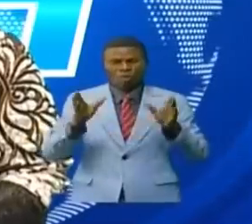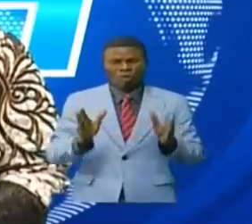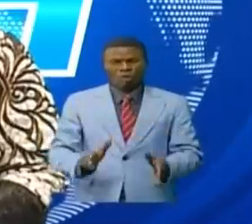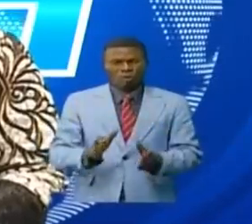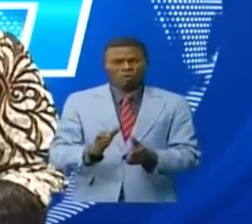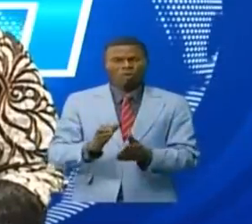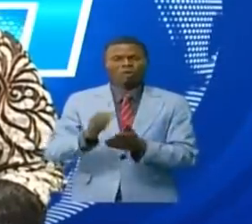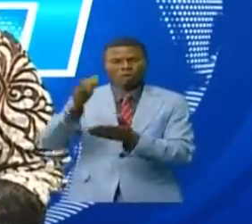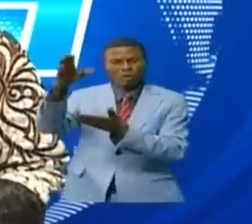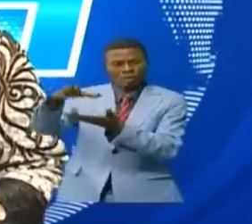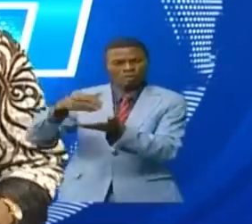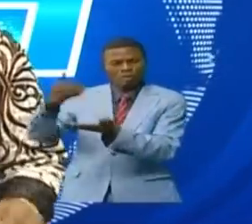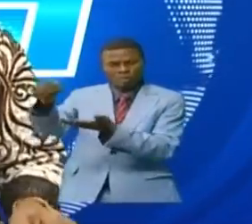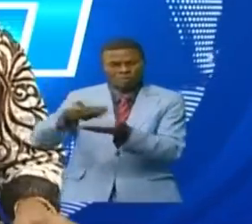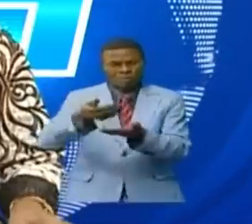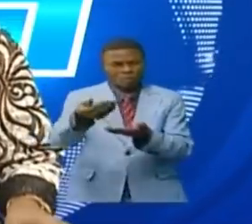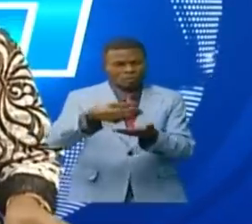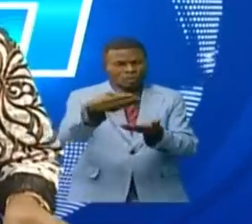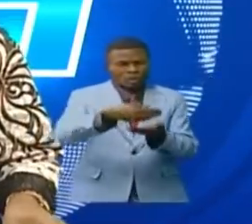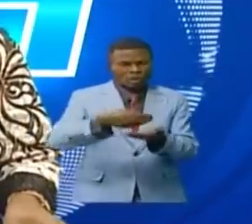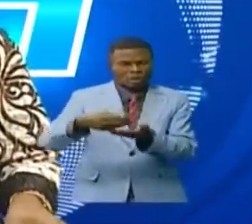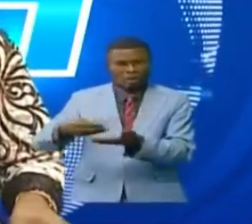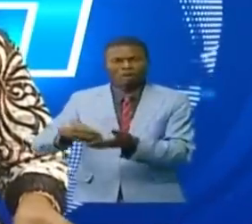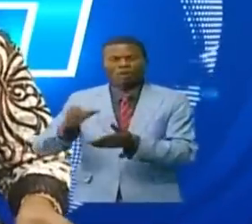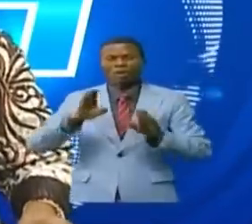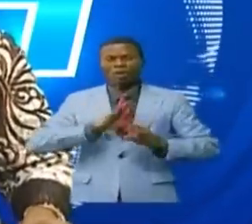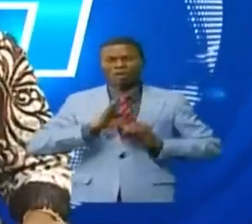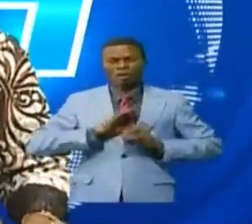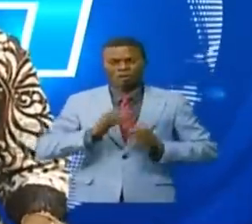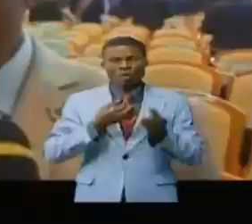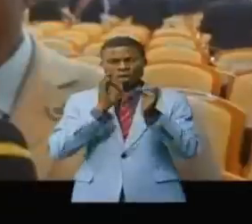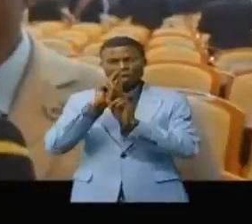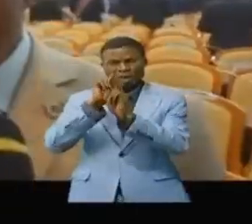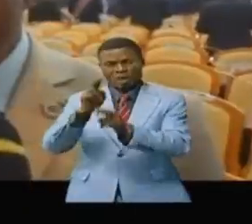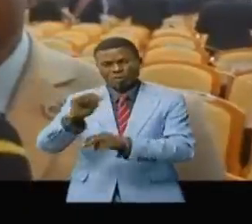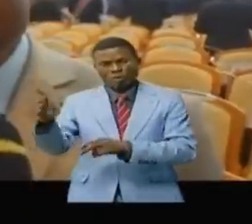récoltée lors des vacances. Voici l'érection de quelques-uns.